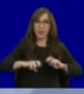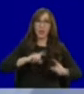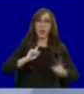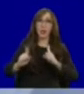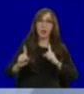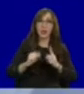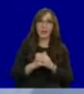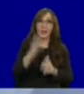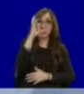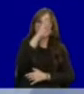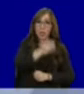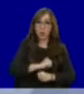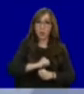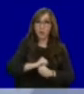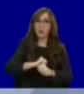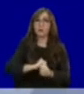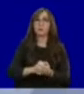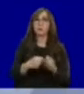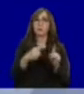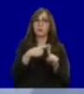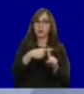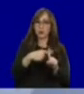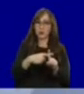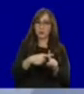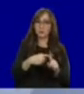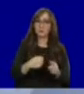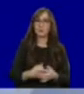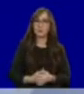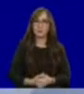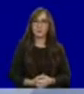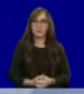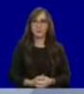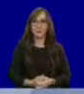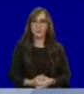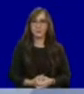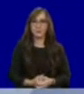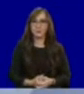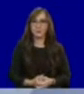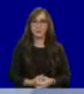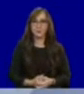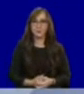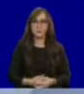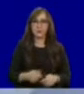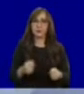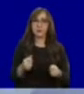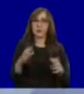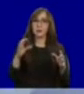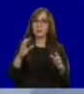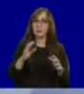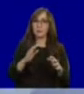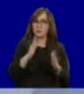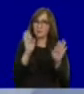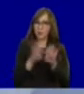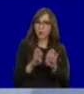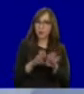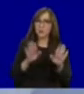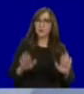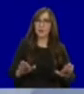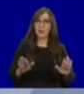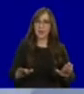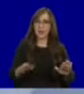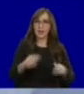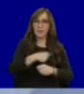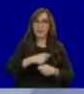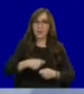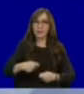dan ditemukan kasus konfirmasi yang positif. Dan tentunya melakukan penanganan kasus dan menutup sementara pembelajaran